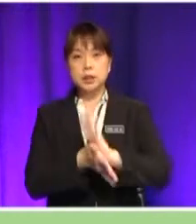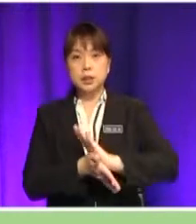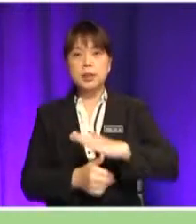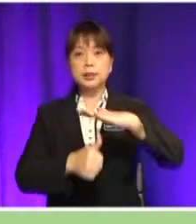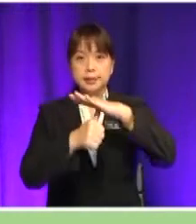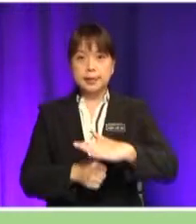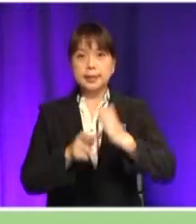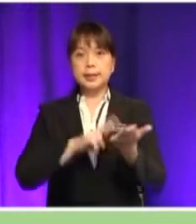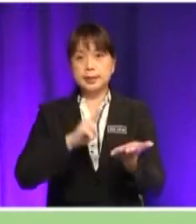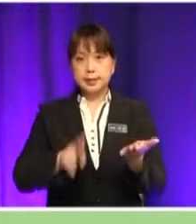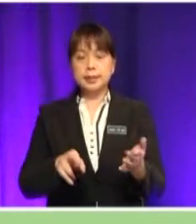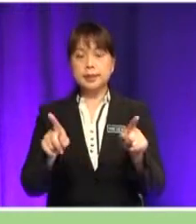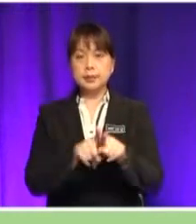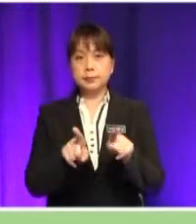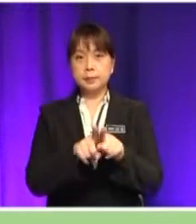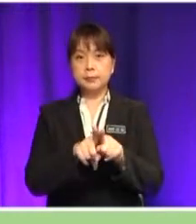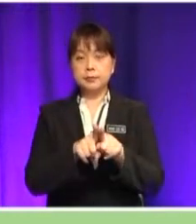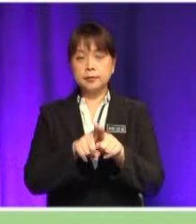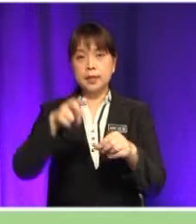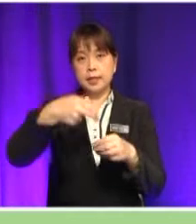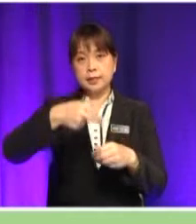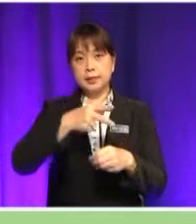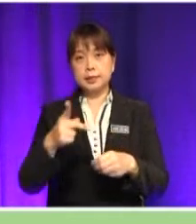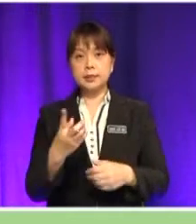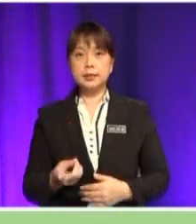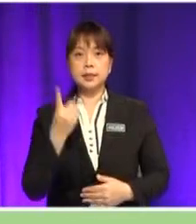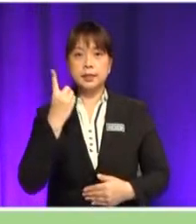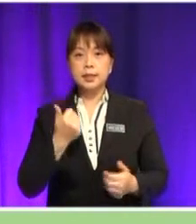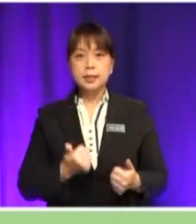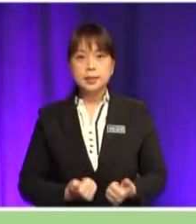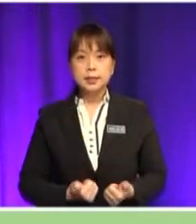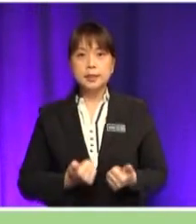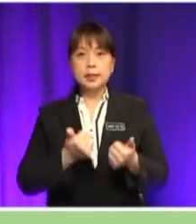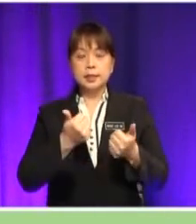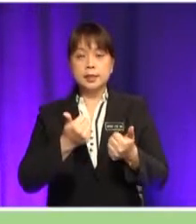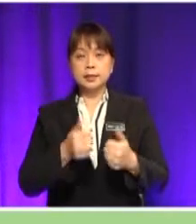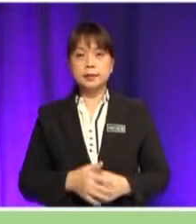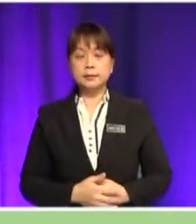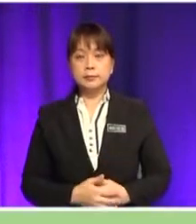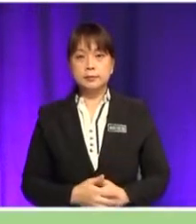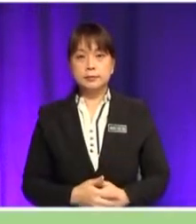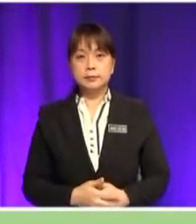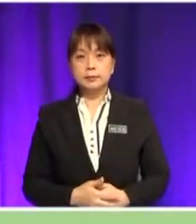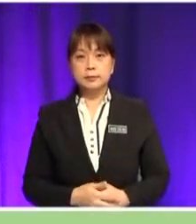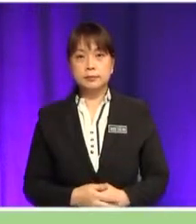jadi sama juga terhasil diangkat dan seterusnya